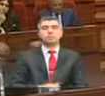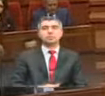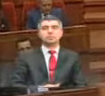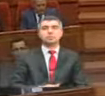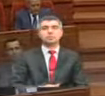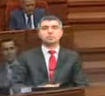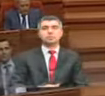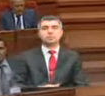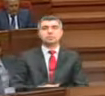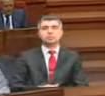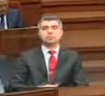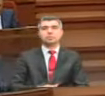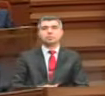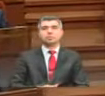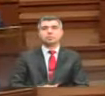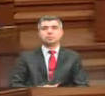المحترم،